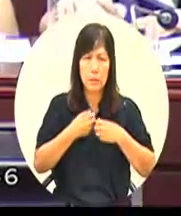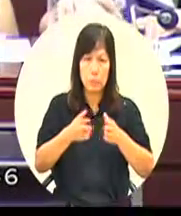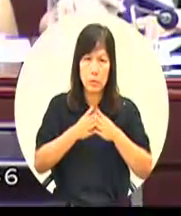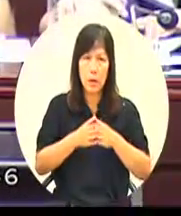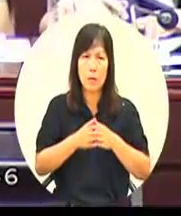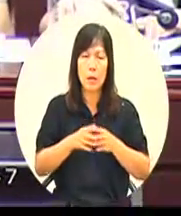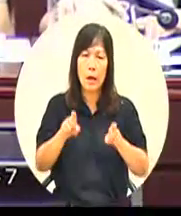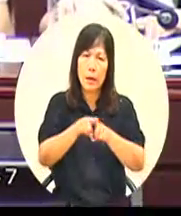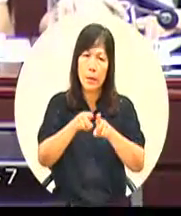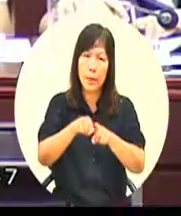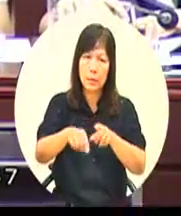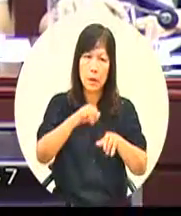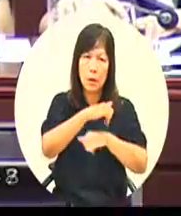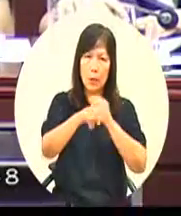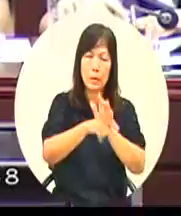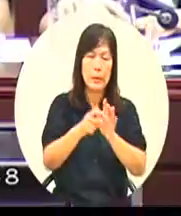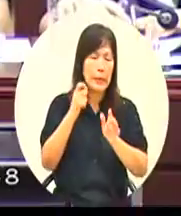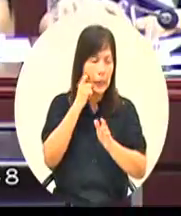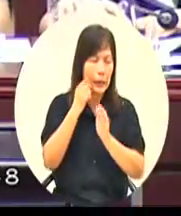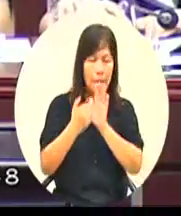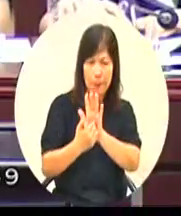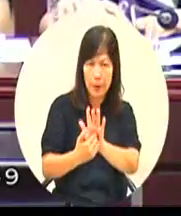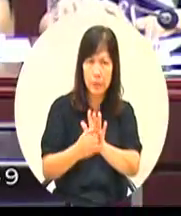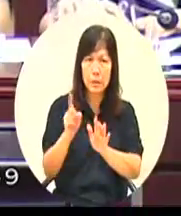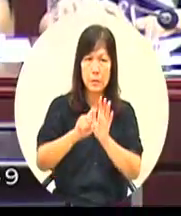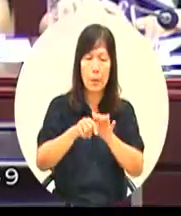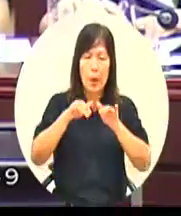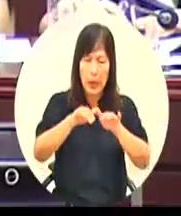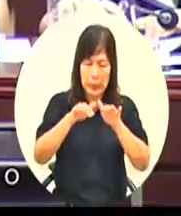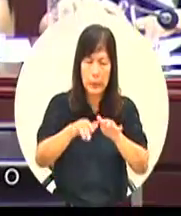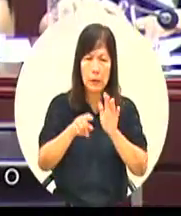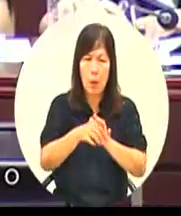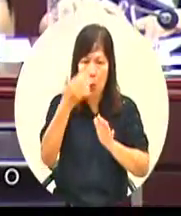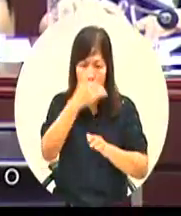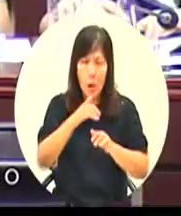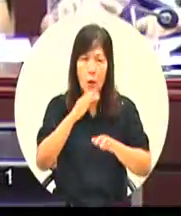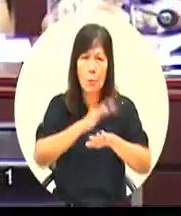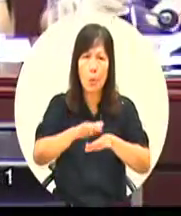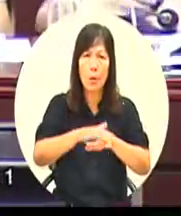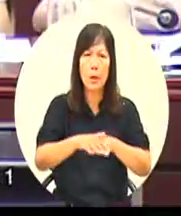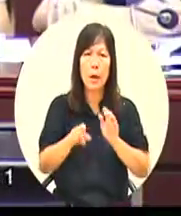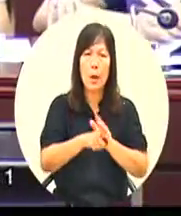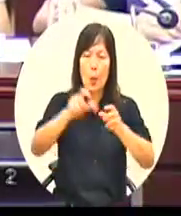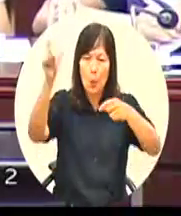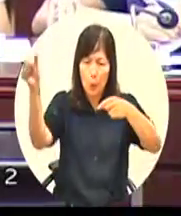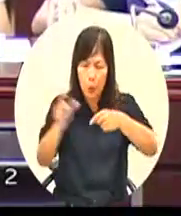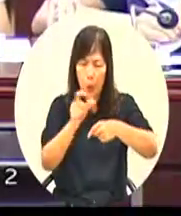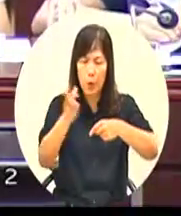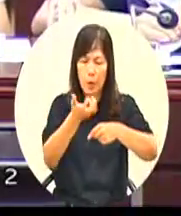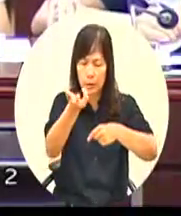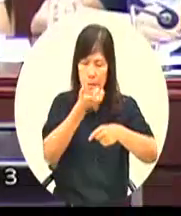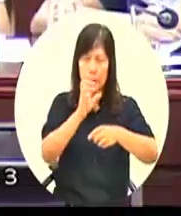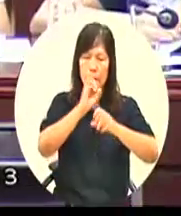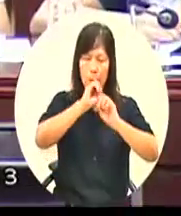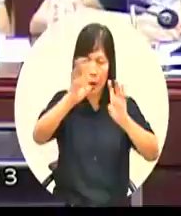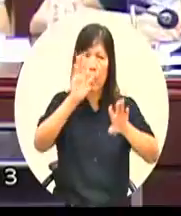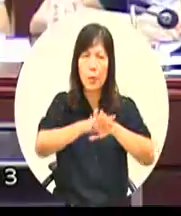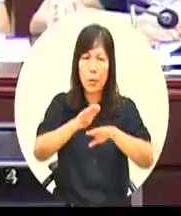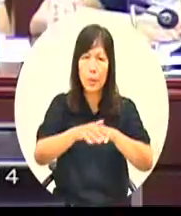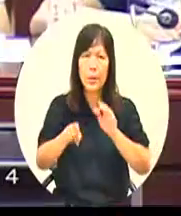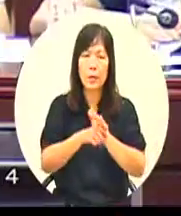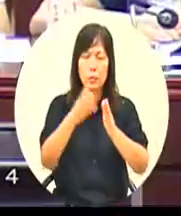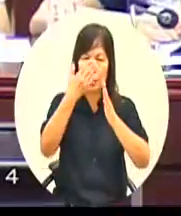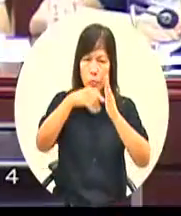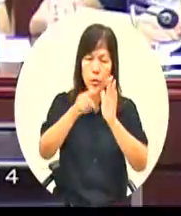防灾来讲，最难防的其实是地震了，因为它是忽然来的。但是台风它是会有预警，所以其实学校就可以